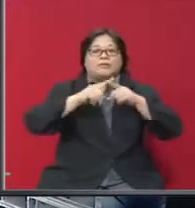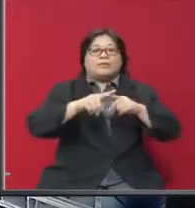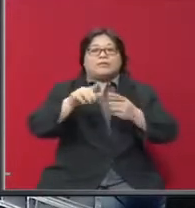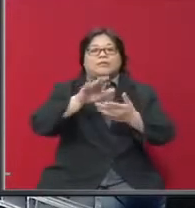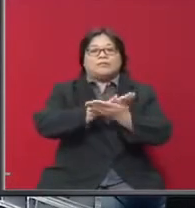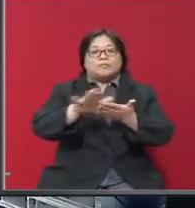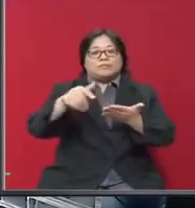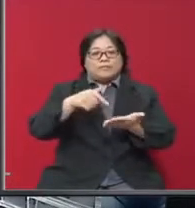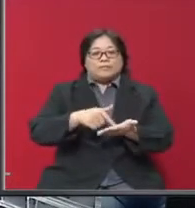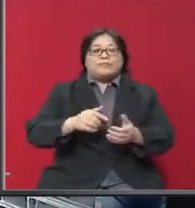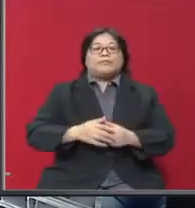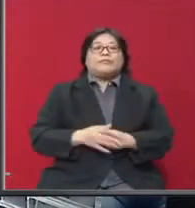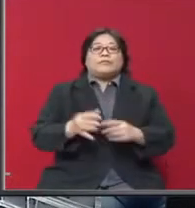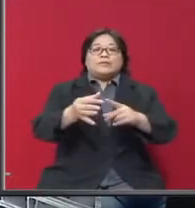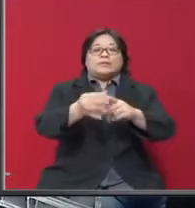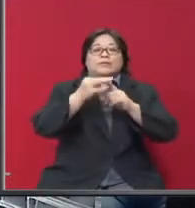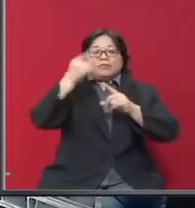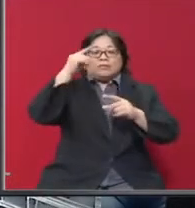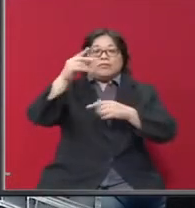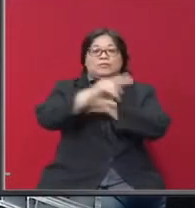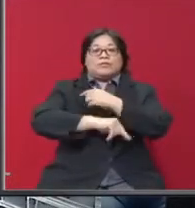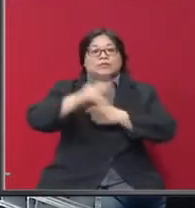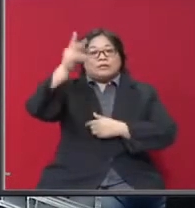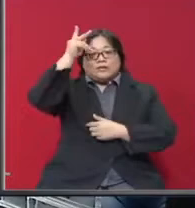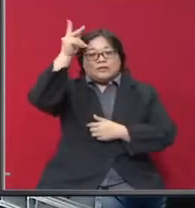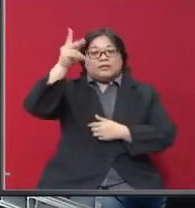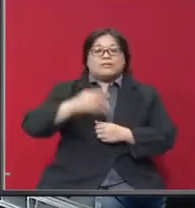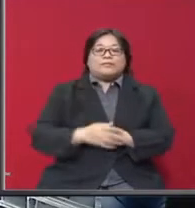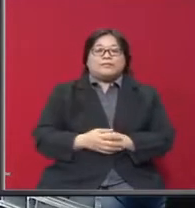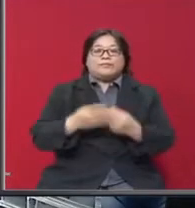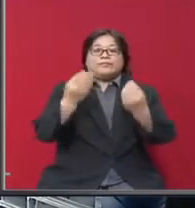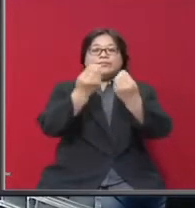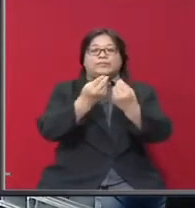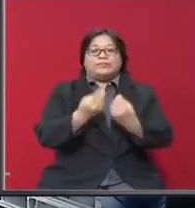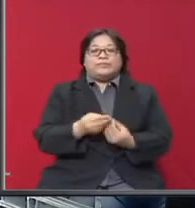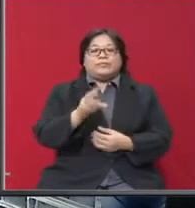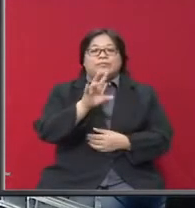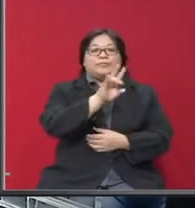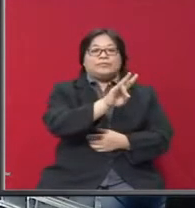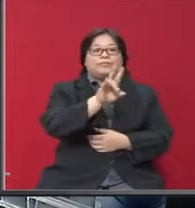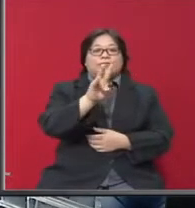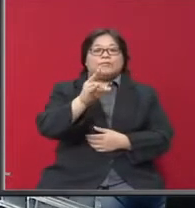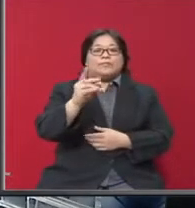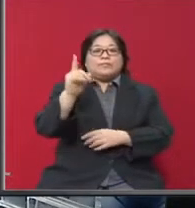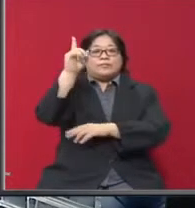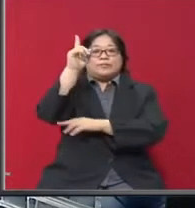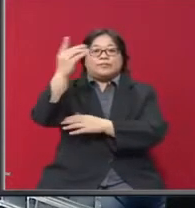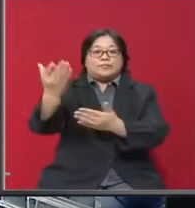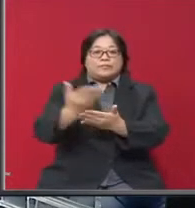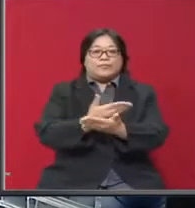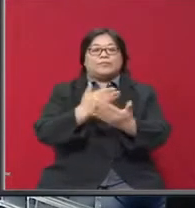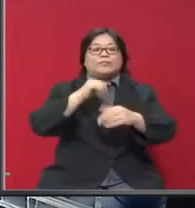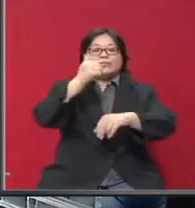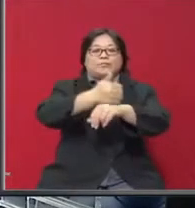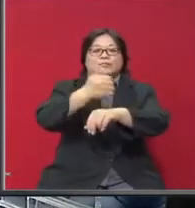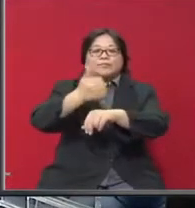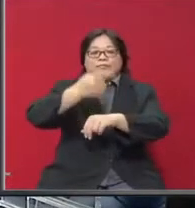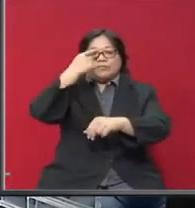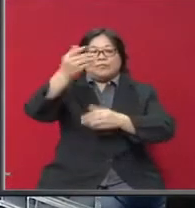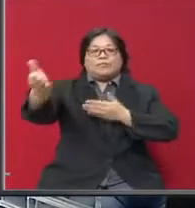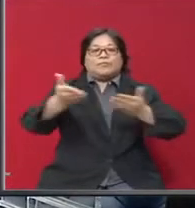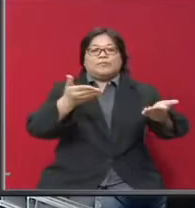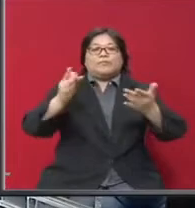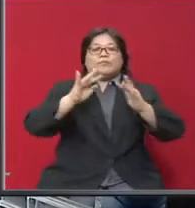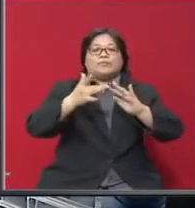dewan yang mulia ini khusus untuk negeri Kelantan sejumlah 77 menara baru akan di-banned untuk penghematan